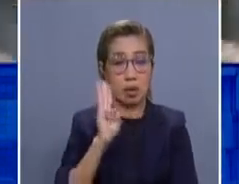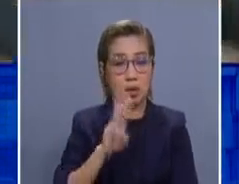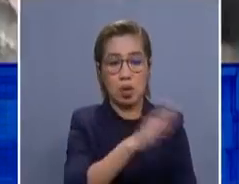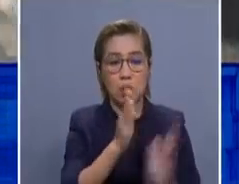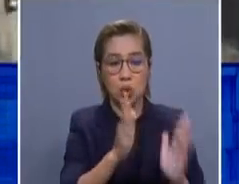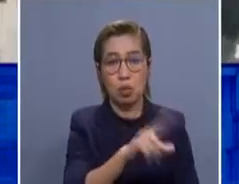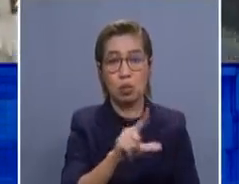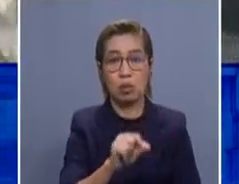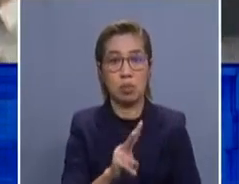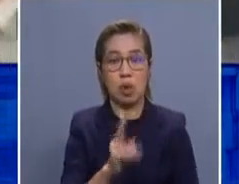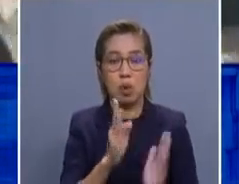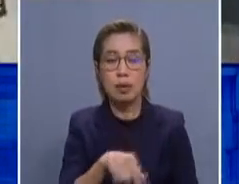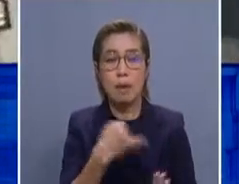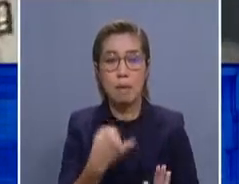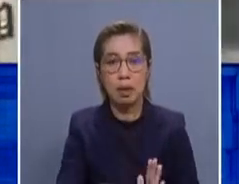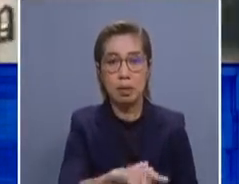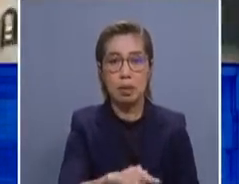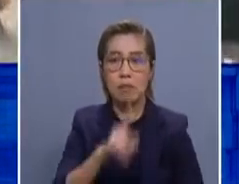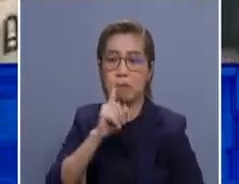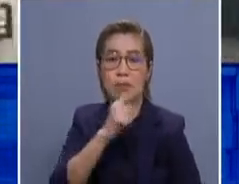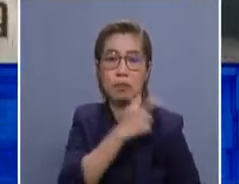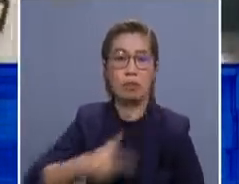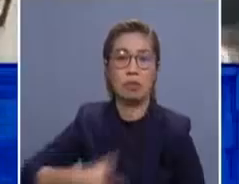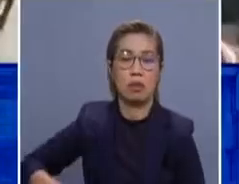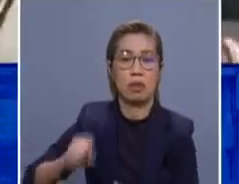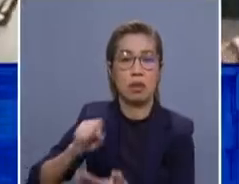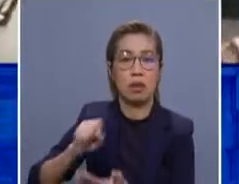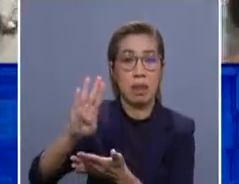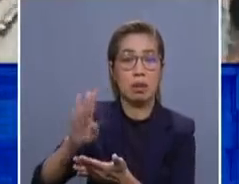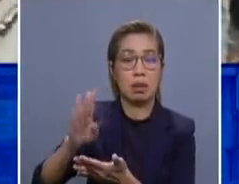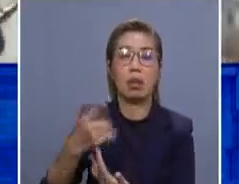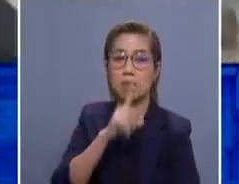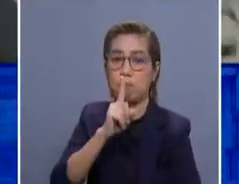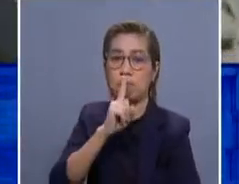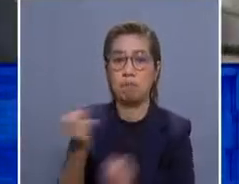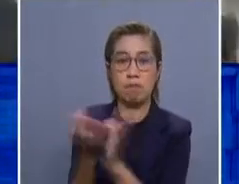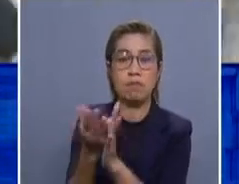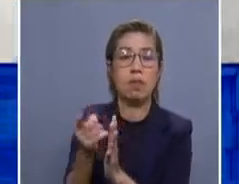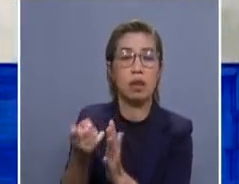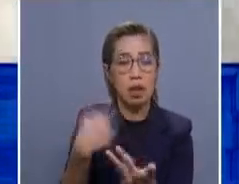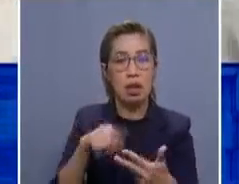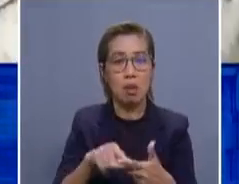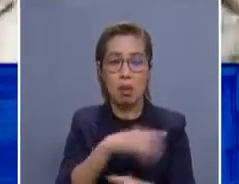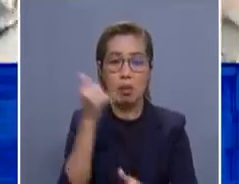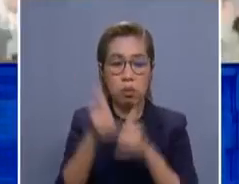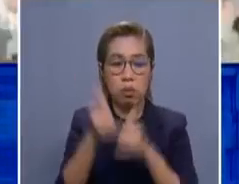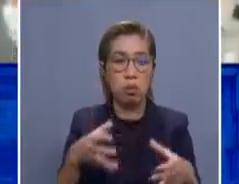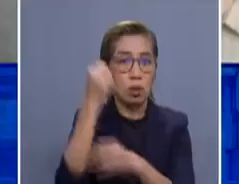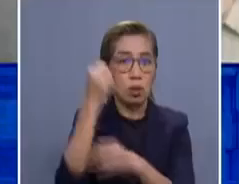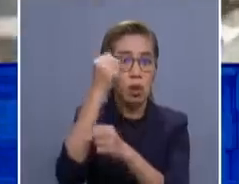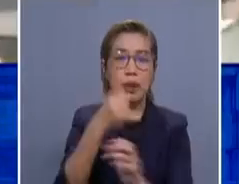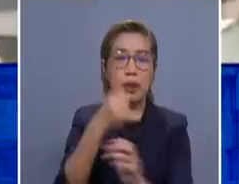ตกเป็นจำเลยในฐานความผิดดูมีสถาบันร่วมกันชุมนุมมั่วสุมนะคะตามประมวลกฎหมายอาญามาตรา